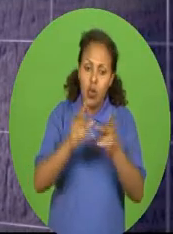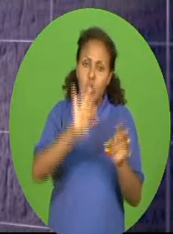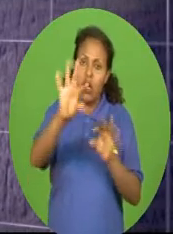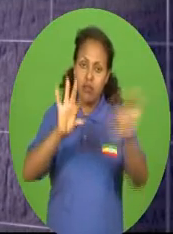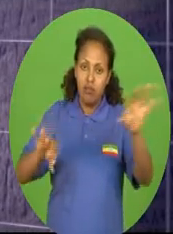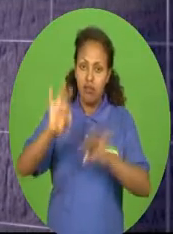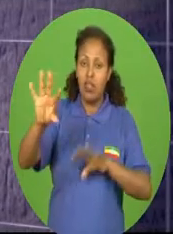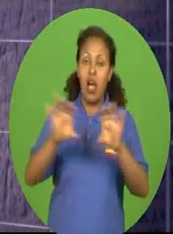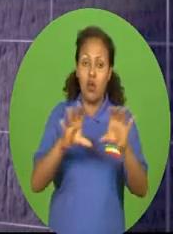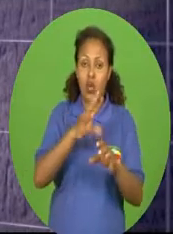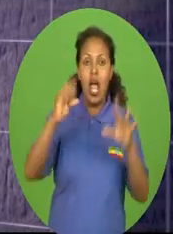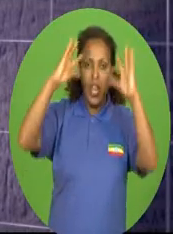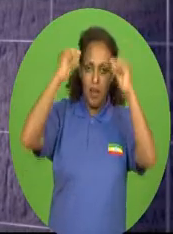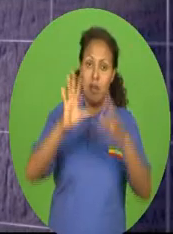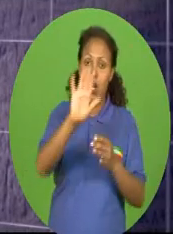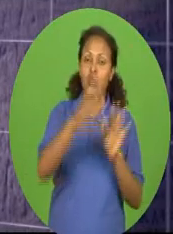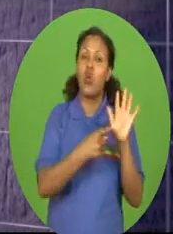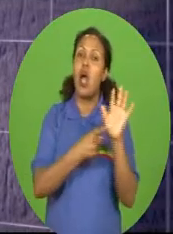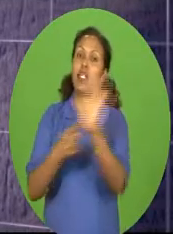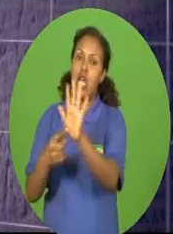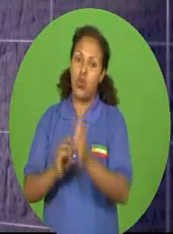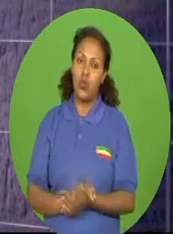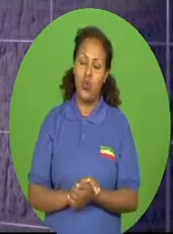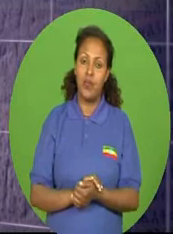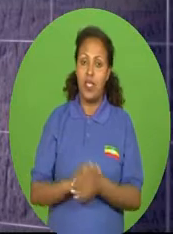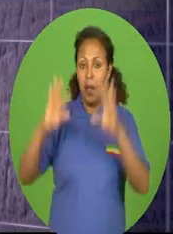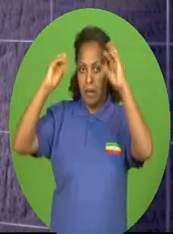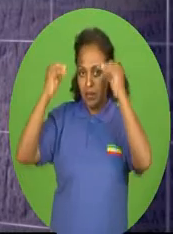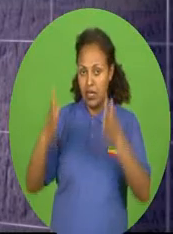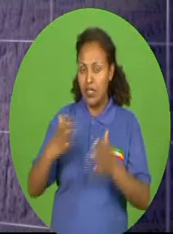እያላችሁ በየቦታቸው መድቧቸውና ለመምህራችሁ አሳዩ።